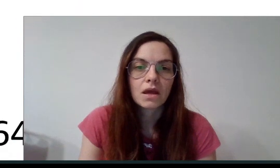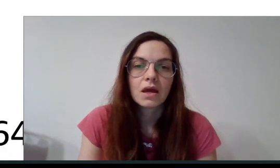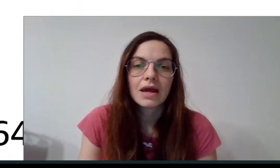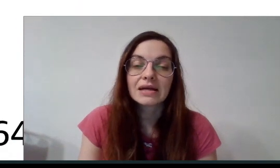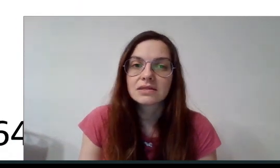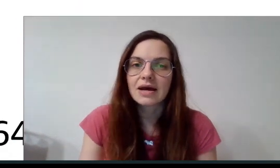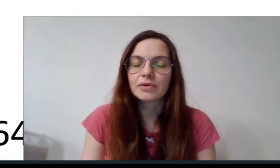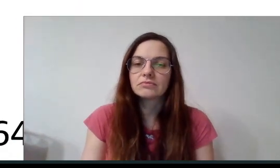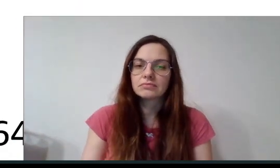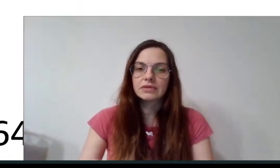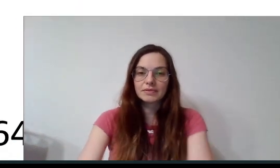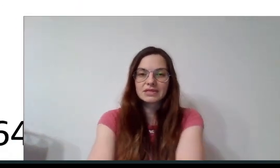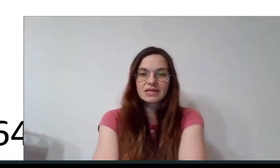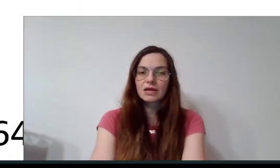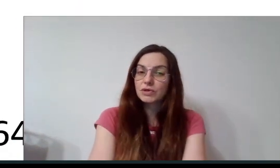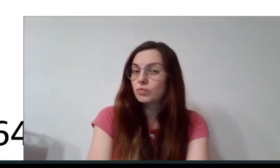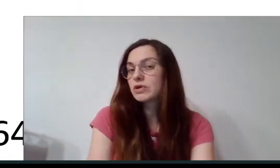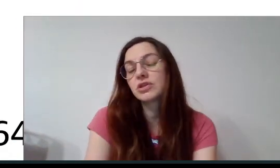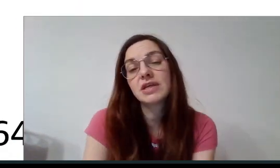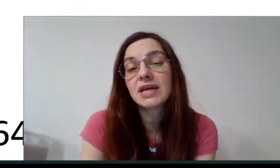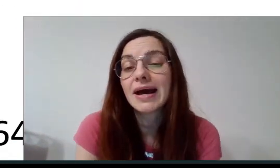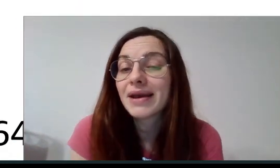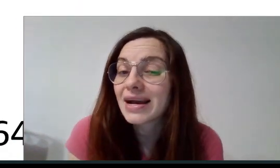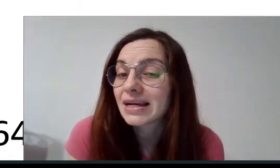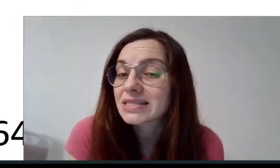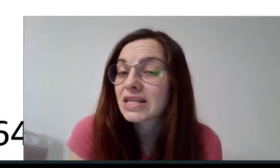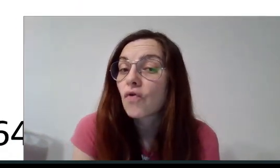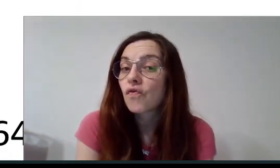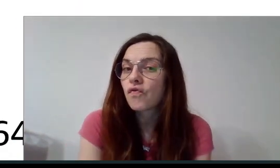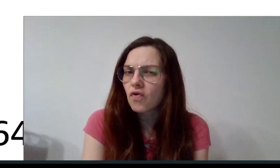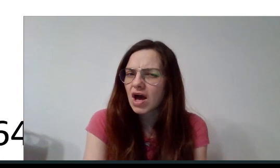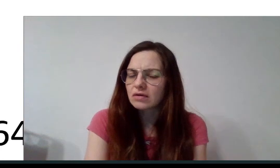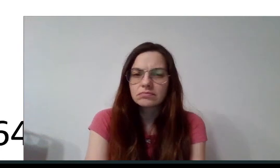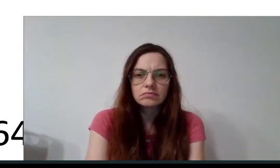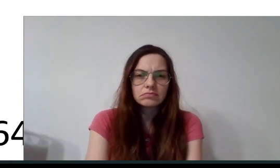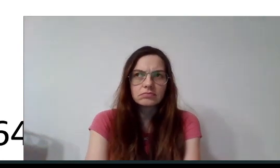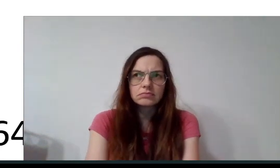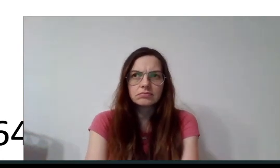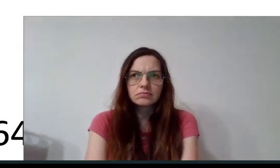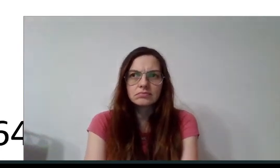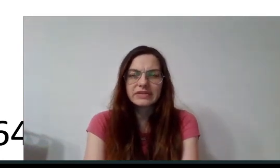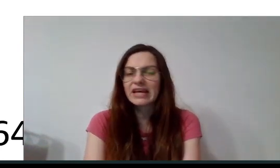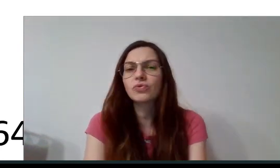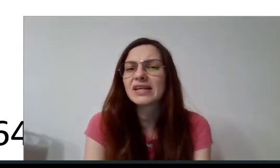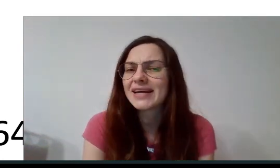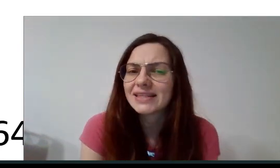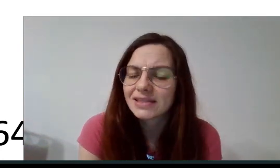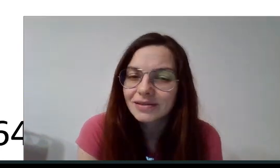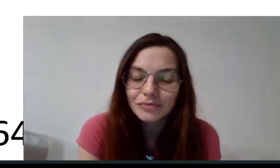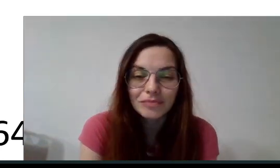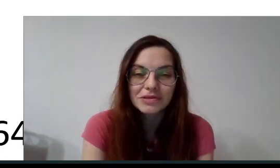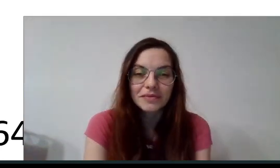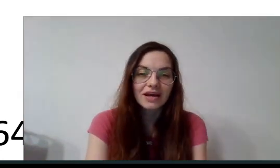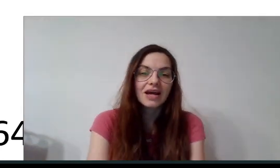Angst haben, imati strah, biti uplašen, i habe Angst. Vor, der Dunkelheit, bojim se